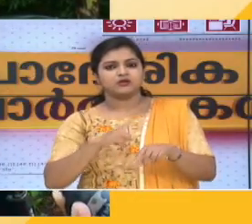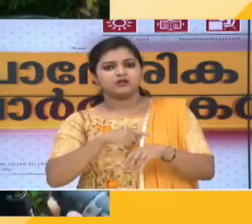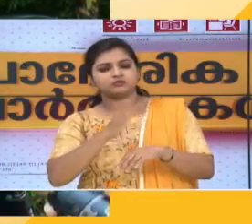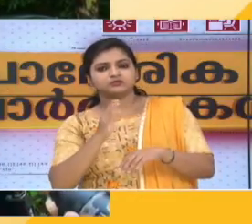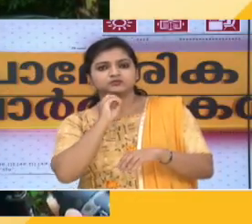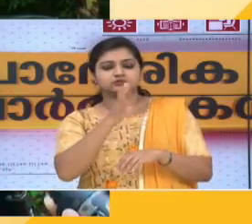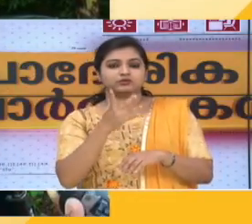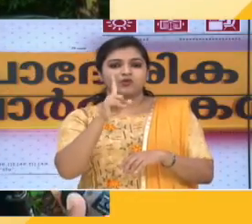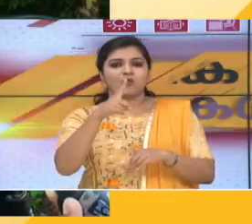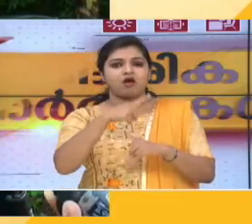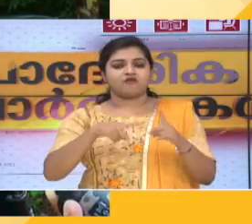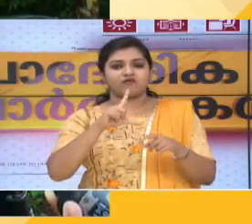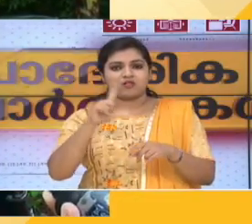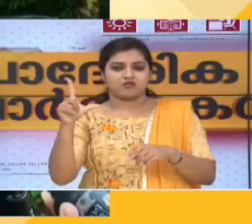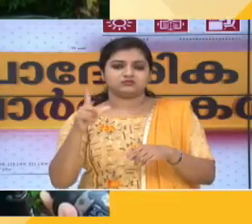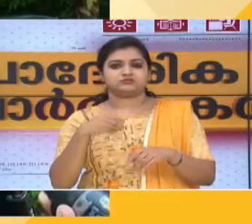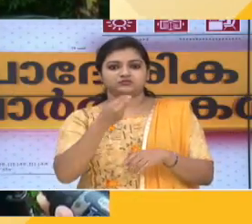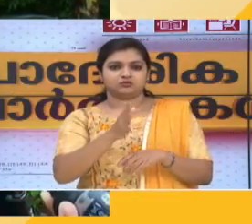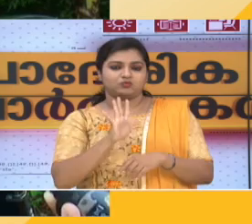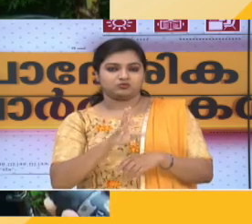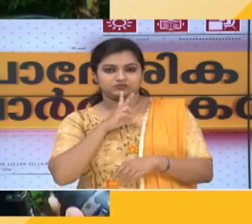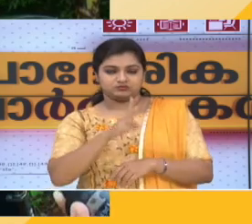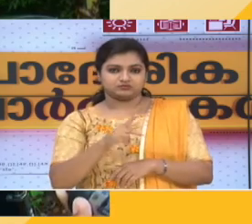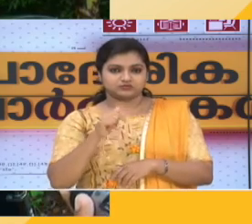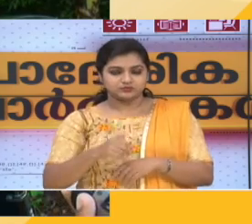കൊടുക്കാൻ പറ്റും. അങ്ങനെയാണ് ബസ് സ്റ്റാൻഡ് പണയപ്പെടുത്തിക്കൊണ്ട്